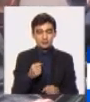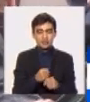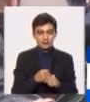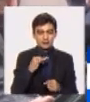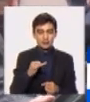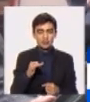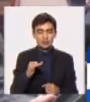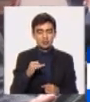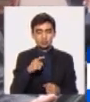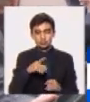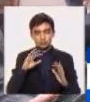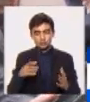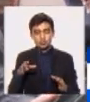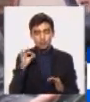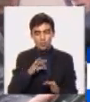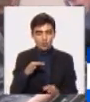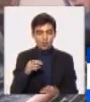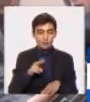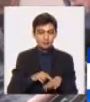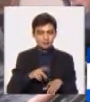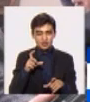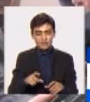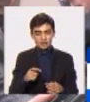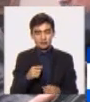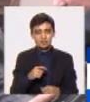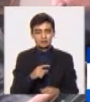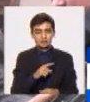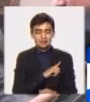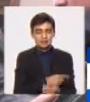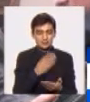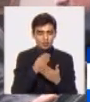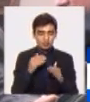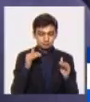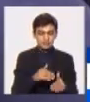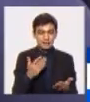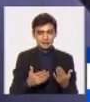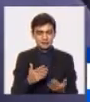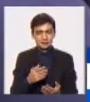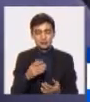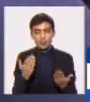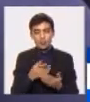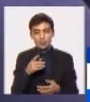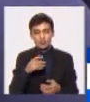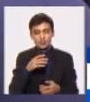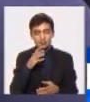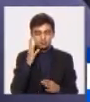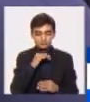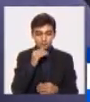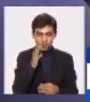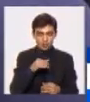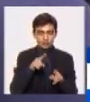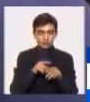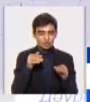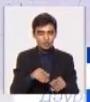что необходимо, в каких случаях они могут применять силу или в каких случаях они не могут. Министр спокойно отреагировал на